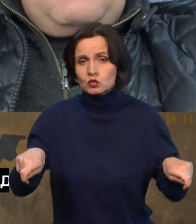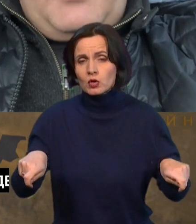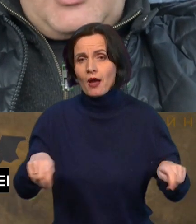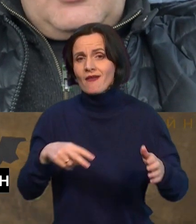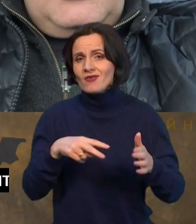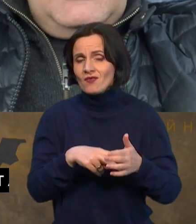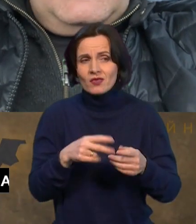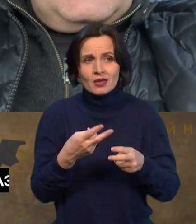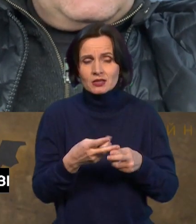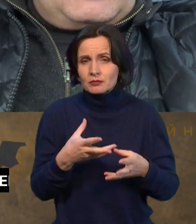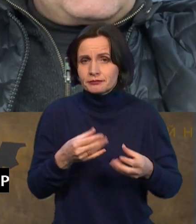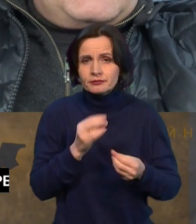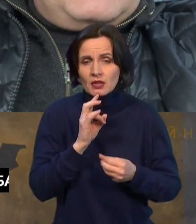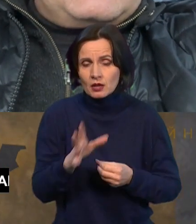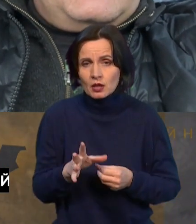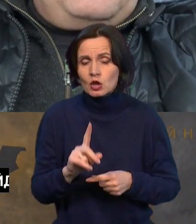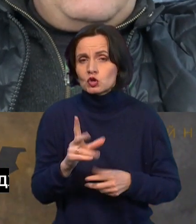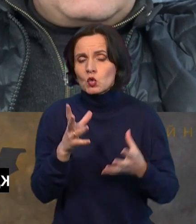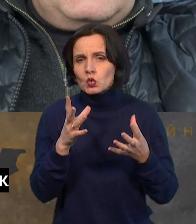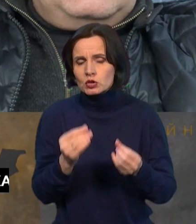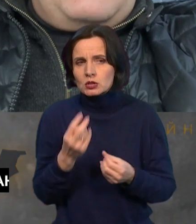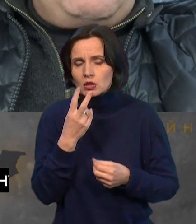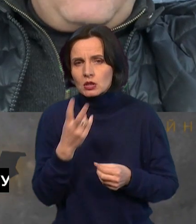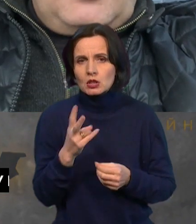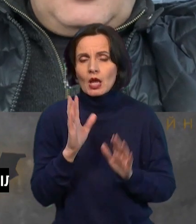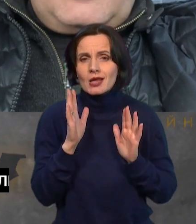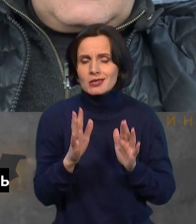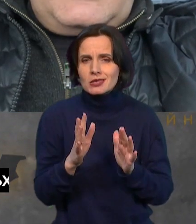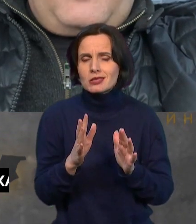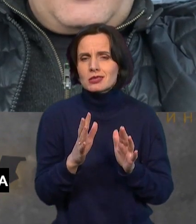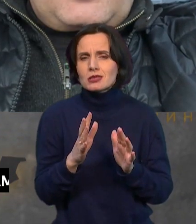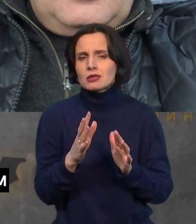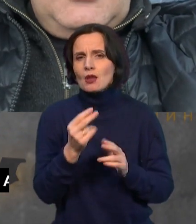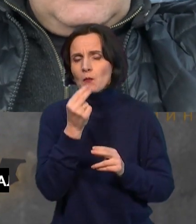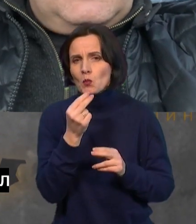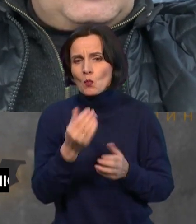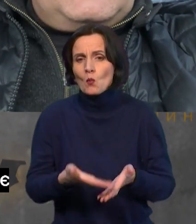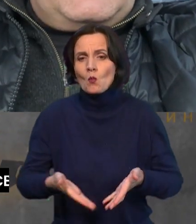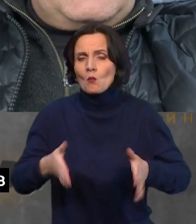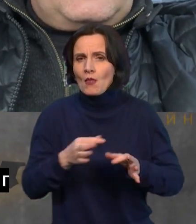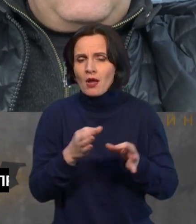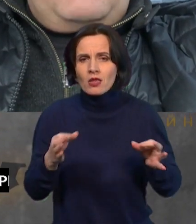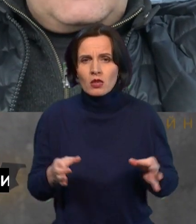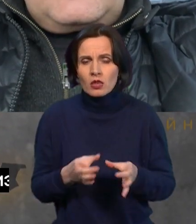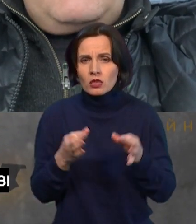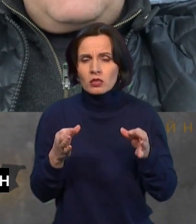не побачимо. Що ще, власне, дивіться, навіть по продовольчій корзині поки що жодних яких